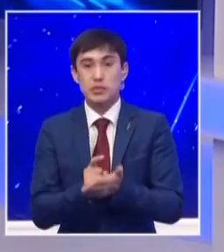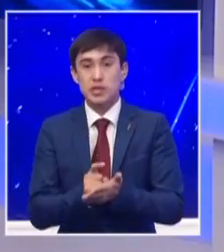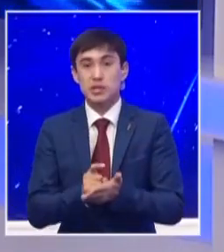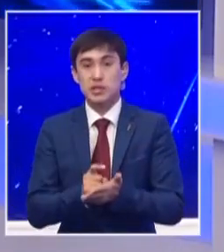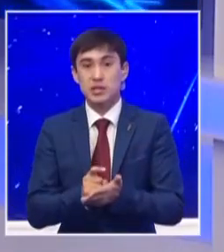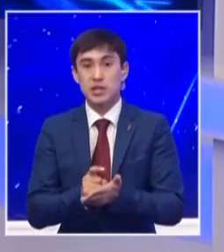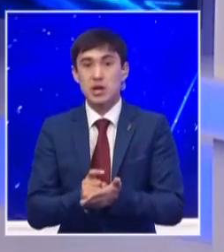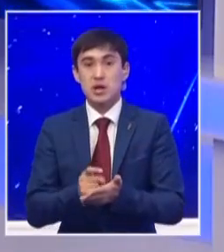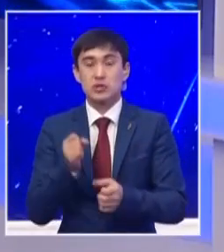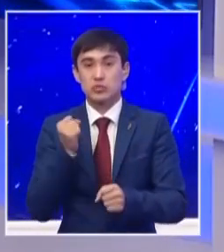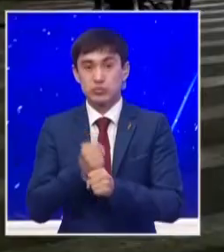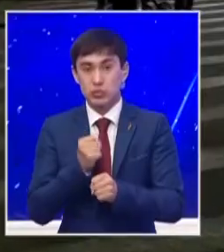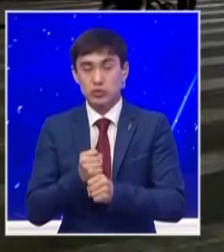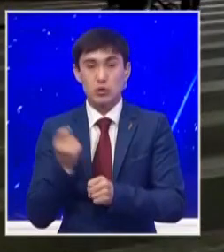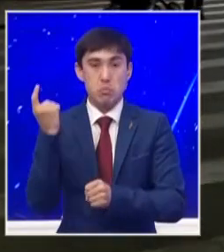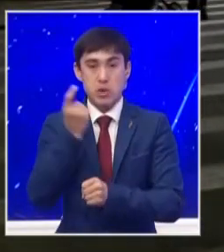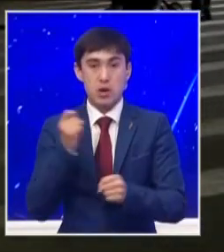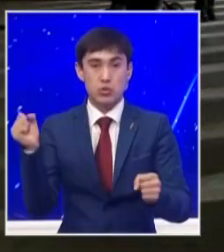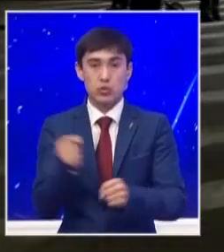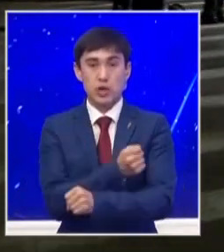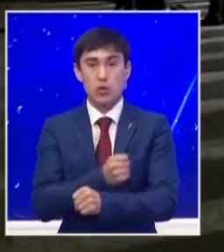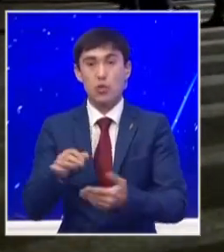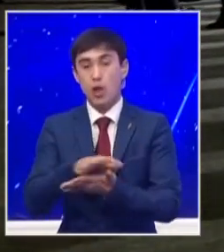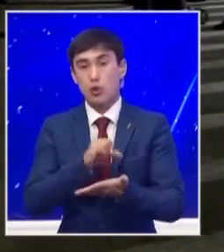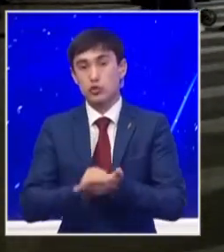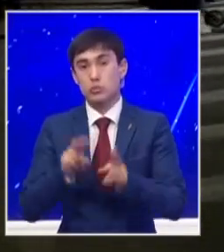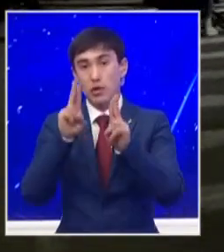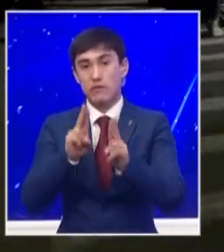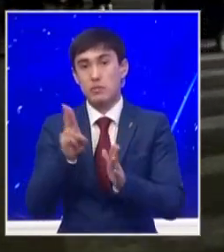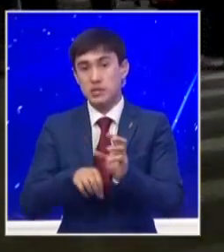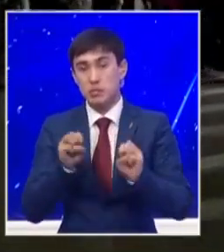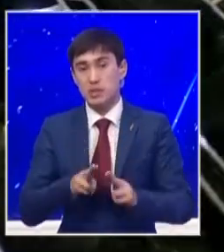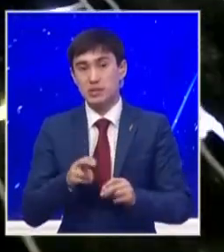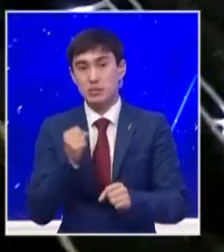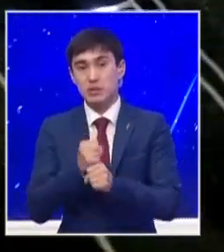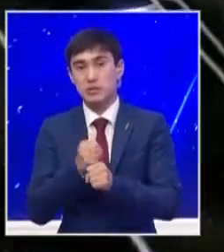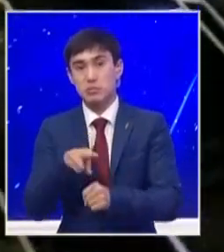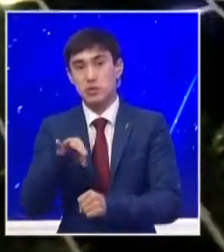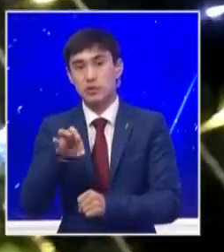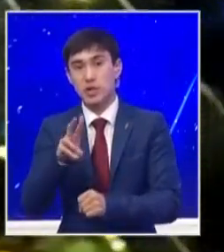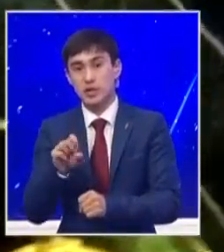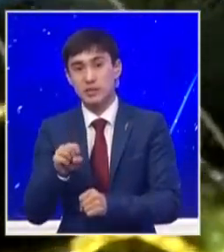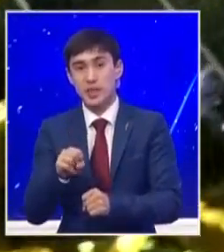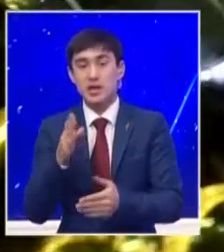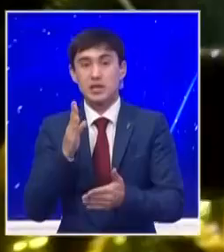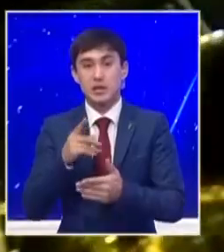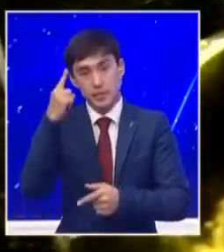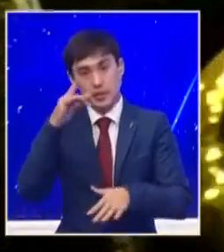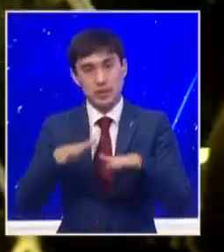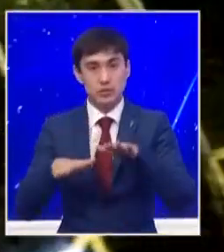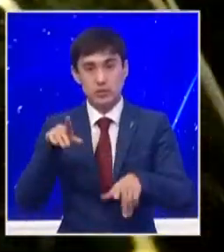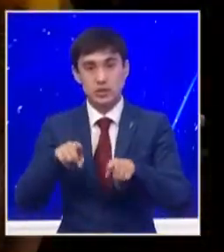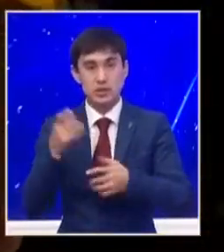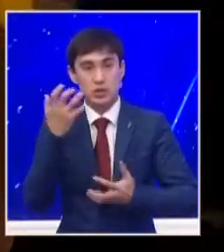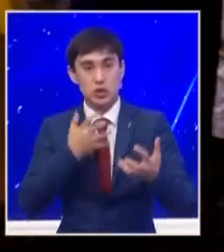устроит пьяную драку нарушить правила безопасности при обращении с пиротехникой или решиться на необдуманный шаг